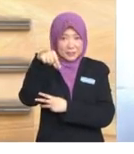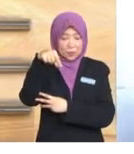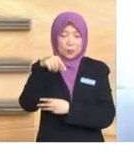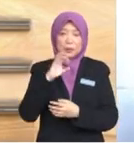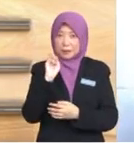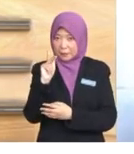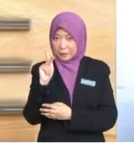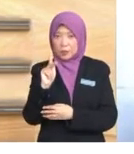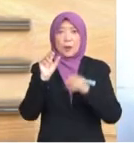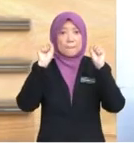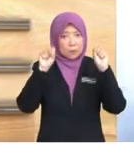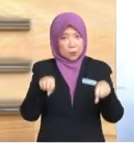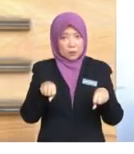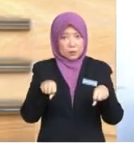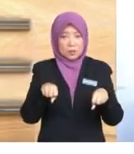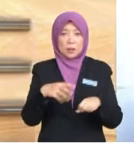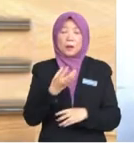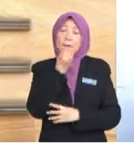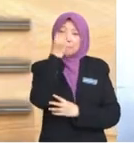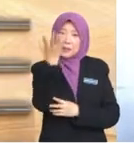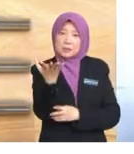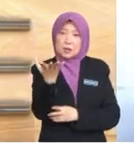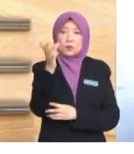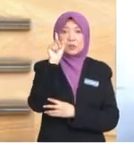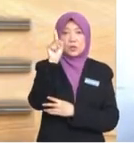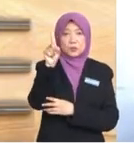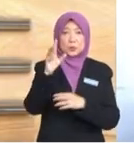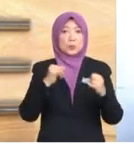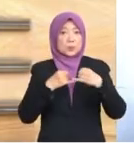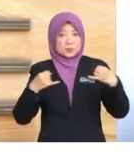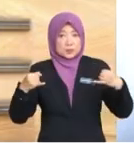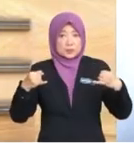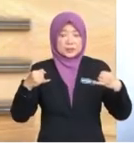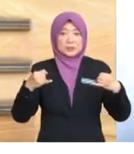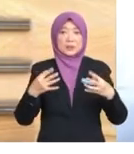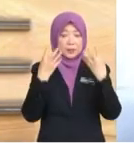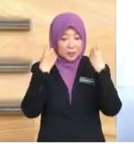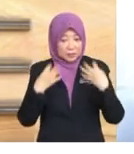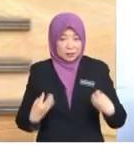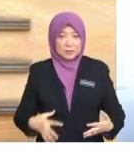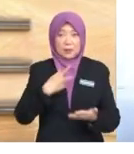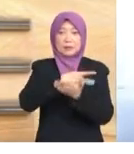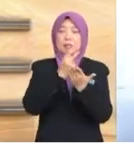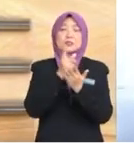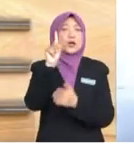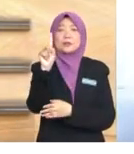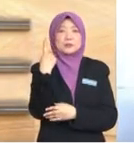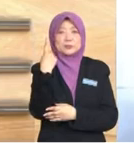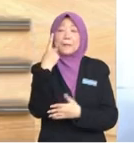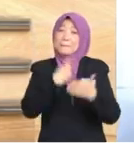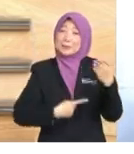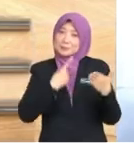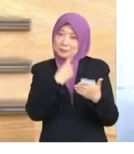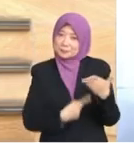Haziq, boleh tak sebutkan satu jenis hiasan kek? Satu je.